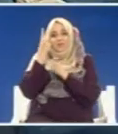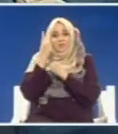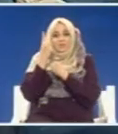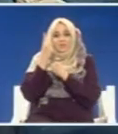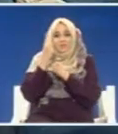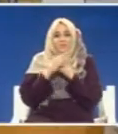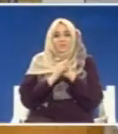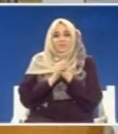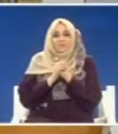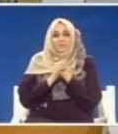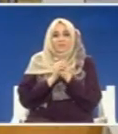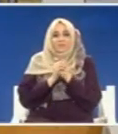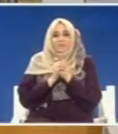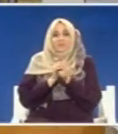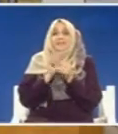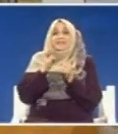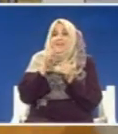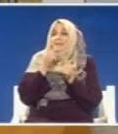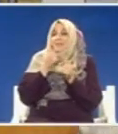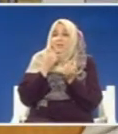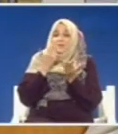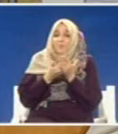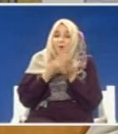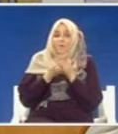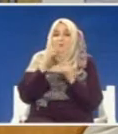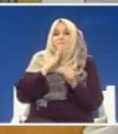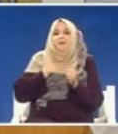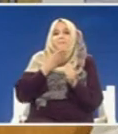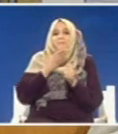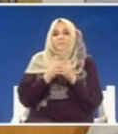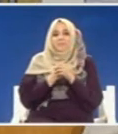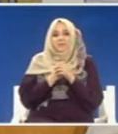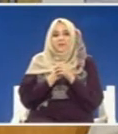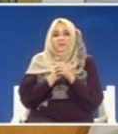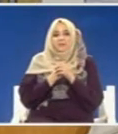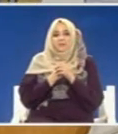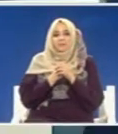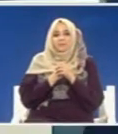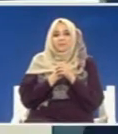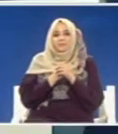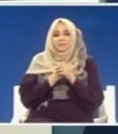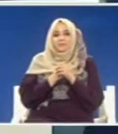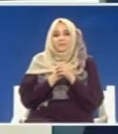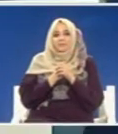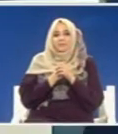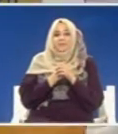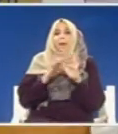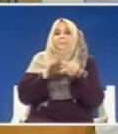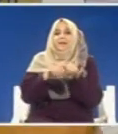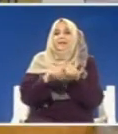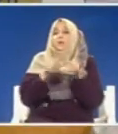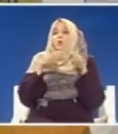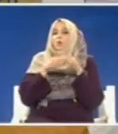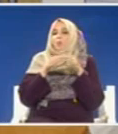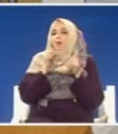سبحانه. إذن هذه من لطائف حب الله لعباده. ومن ثم أولا نسأل سؤال: